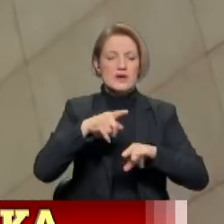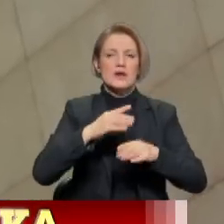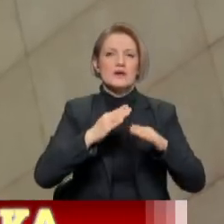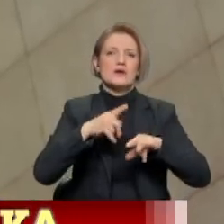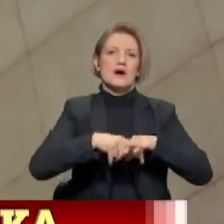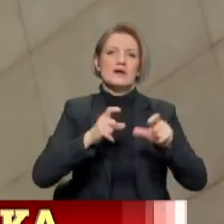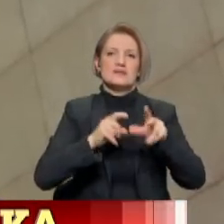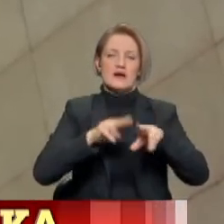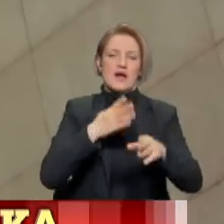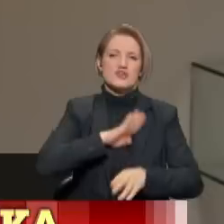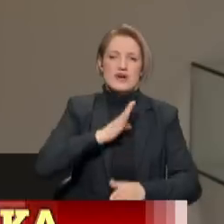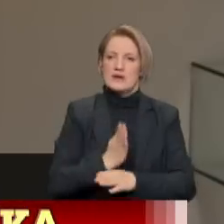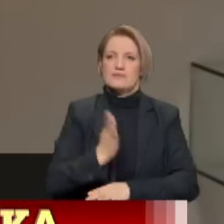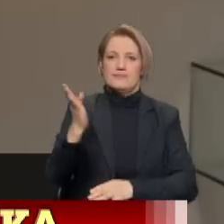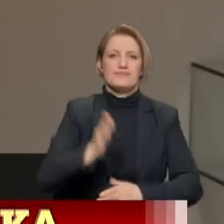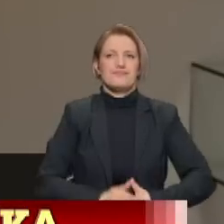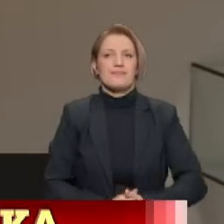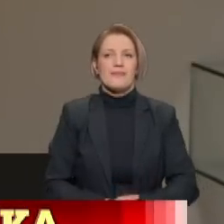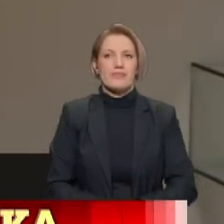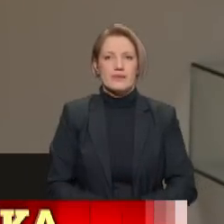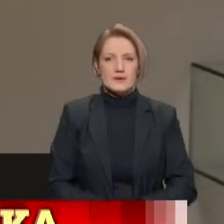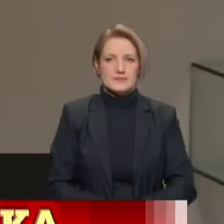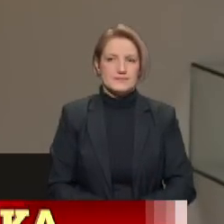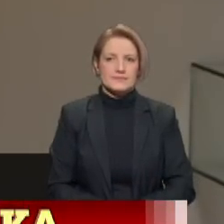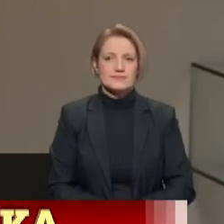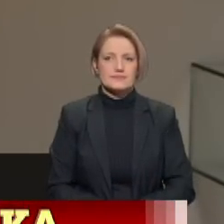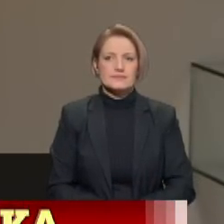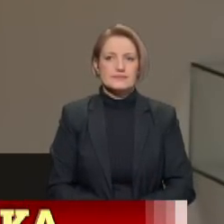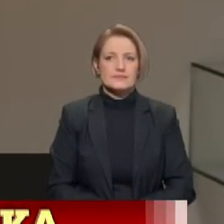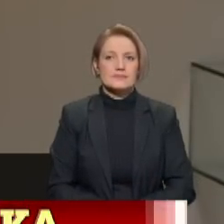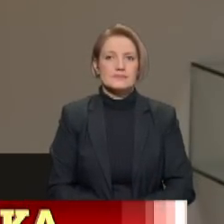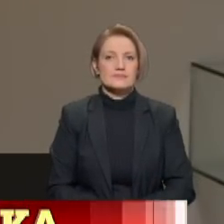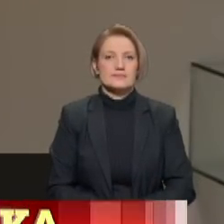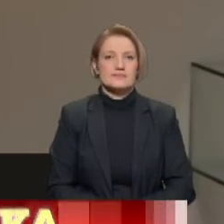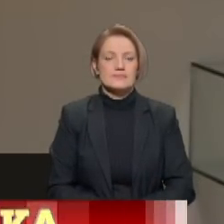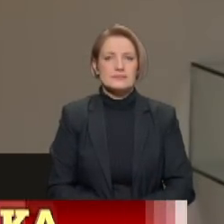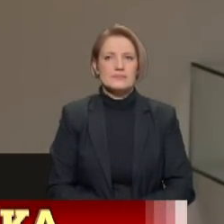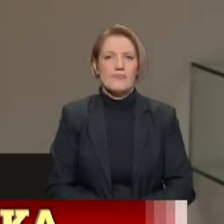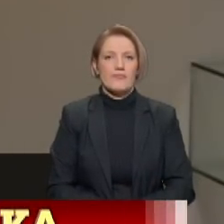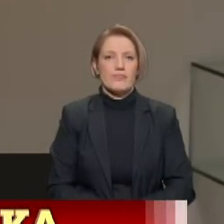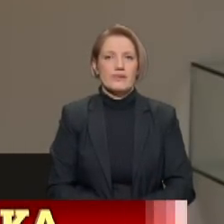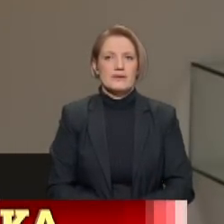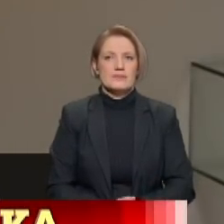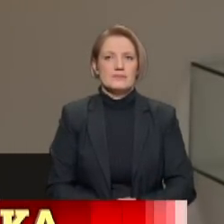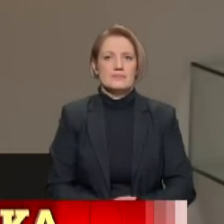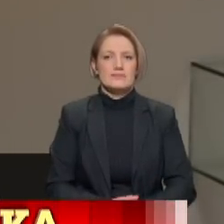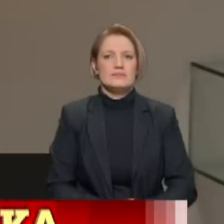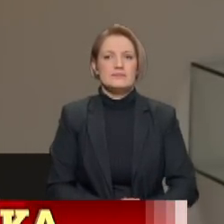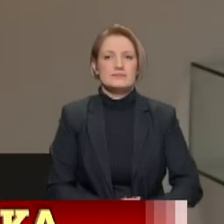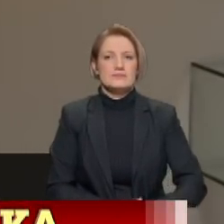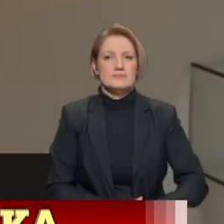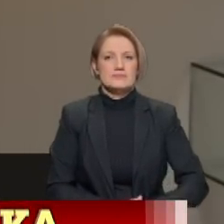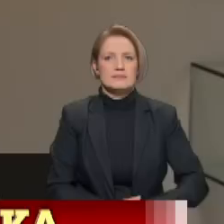edilmişti. Ankara bağlısı olarak çocuk istismarının her türlüsüne karşı seferberlik başlatıyoruz. Biliyoruz